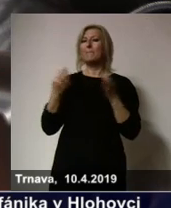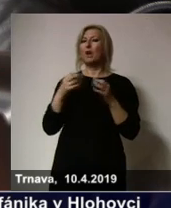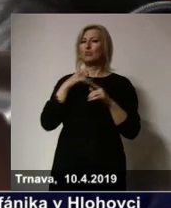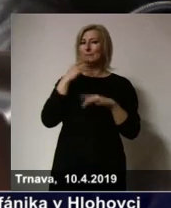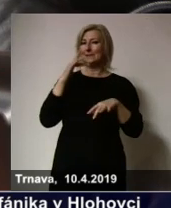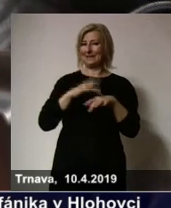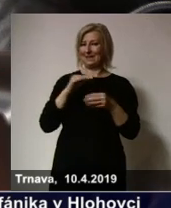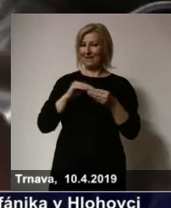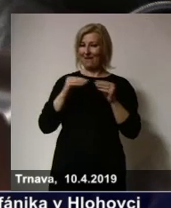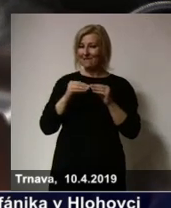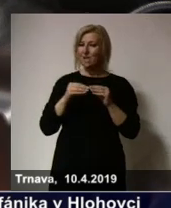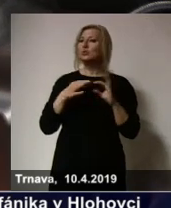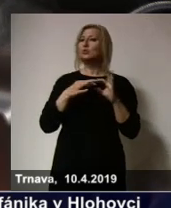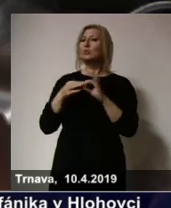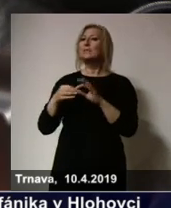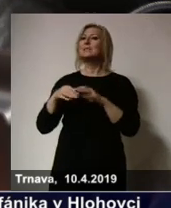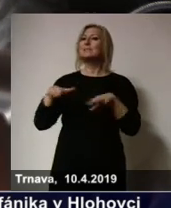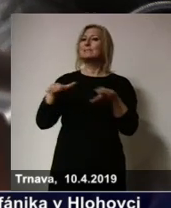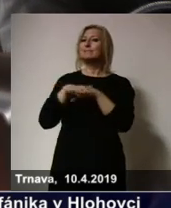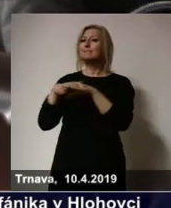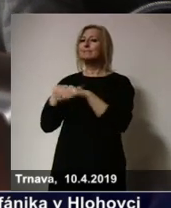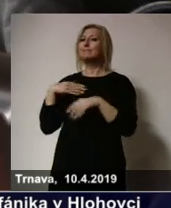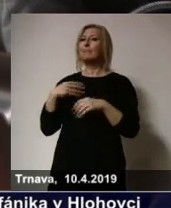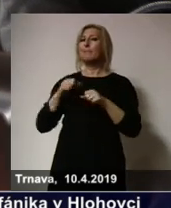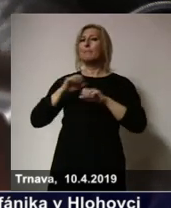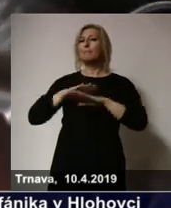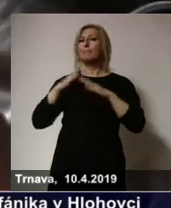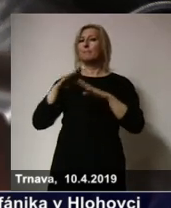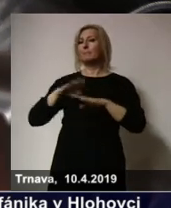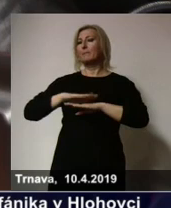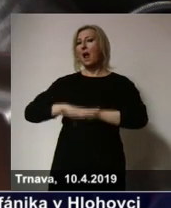a teda personálnu právomoc zastupiteľstva, ktoré menuje